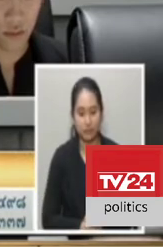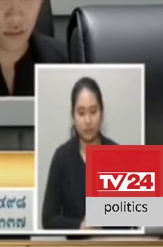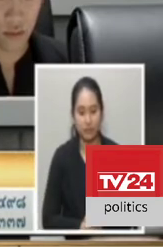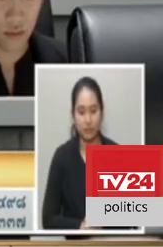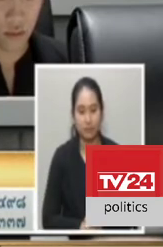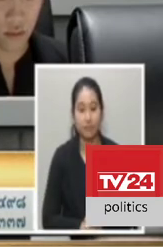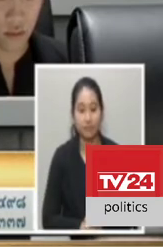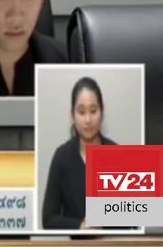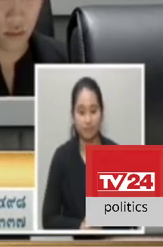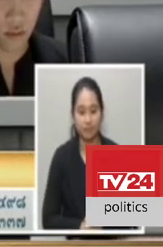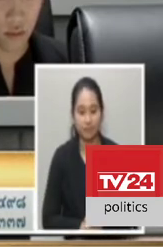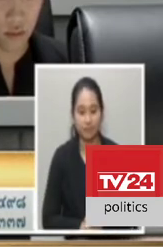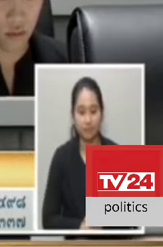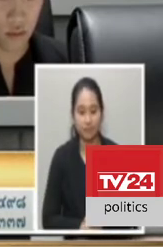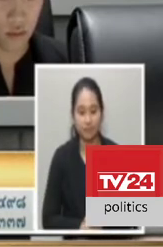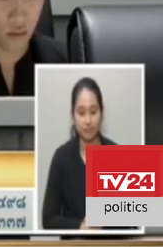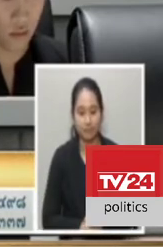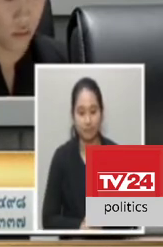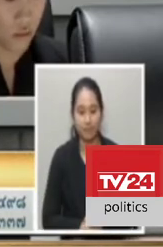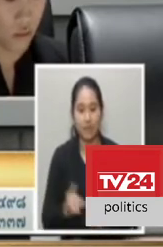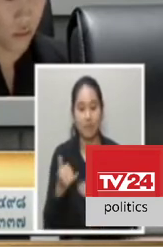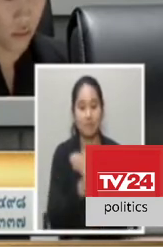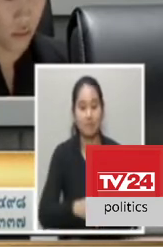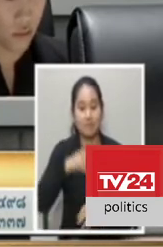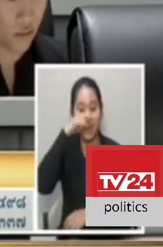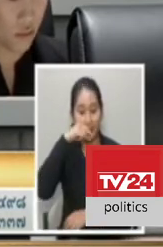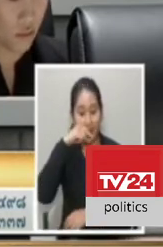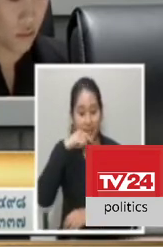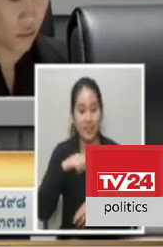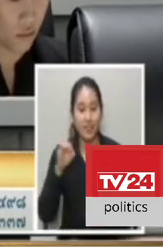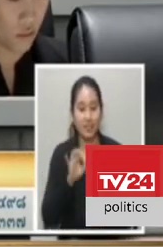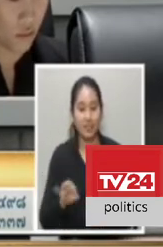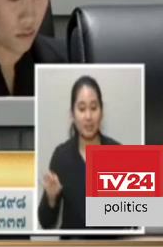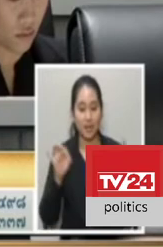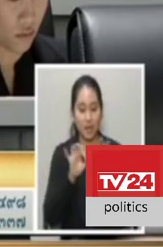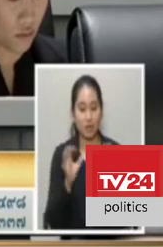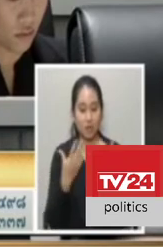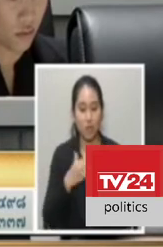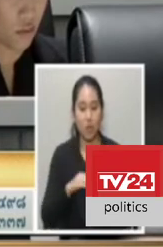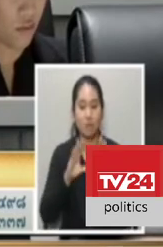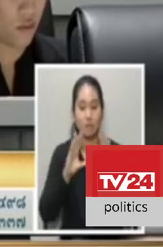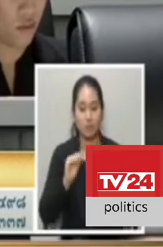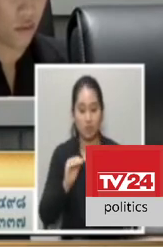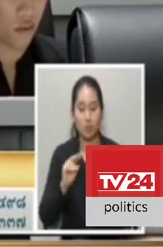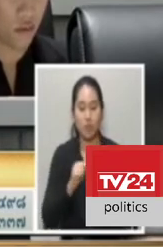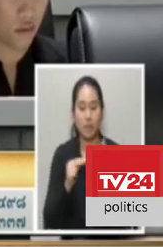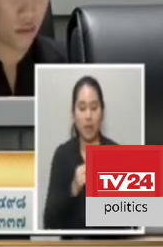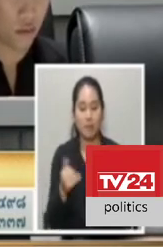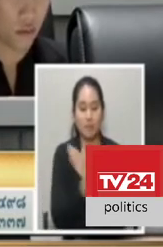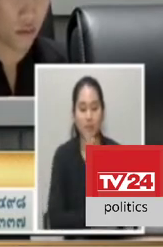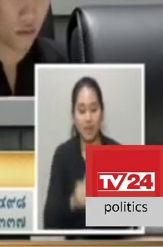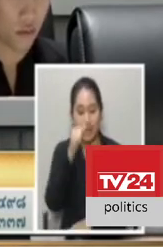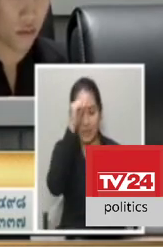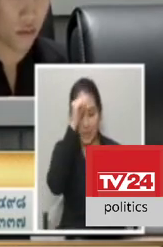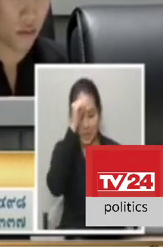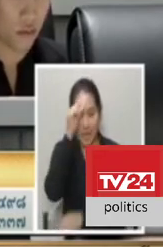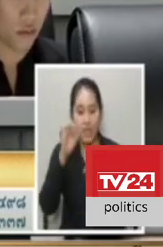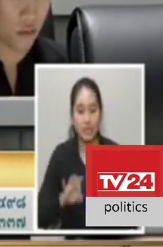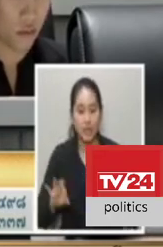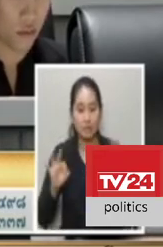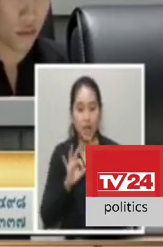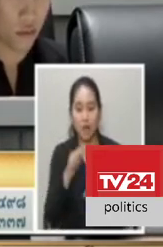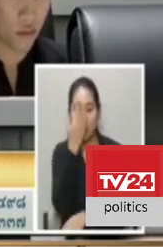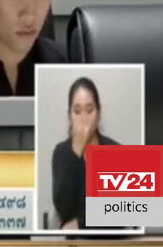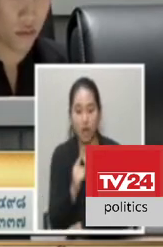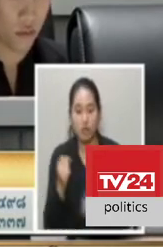เคารพคะสำหรับประเทศไทยแล้วค่ะหัวใจสำคัญในการเข้าร่วมอาเซียนคือประเทศอินเดียค่ะเพราะไทยมีความตกลง